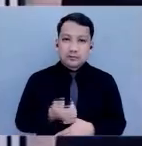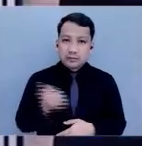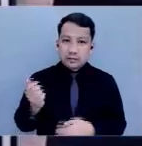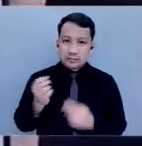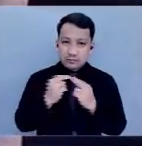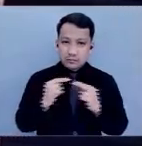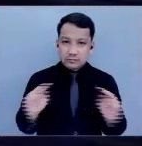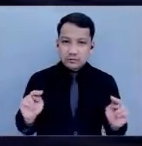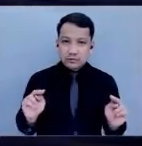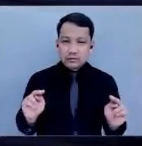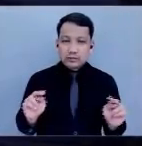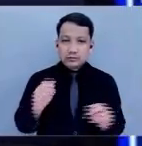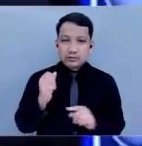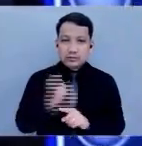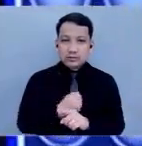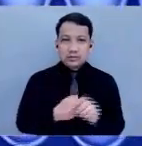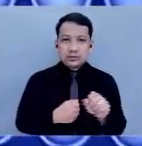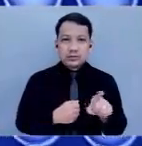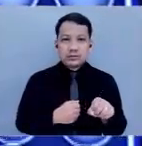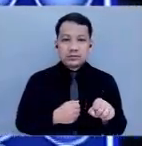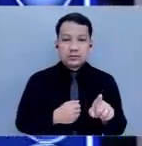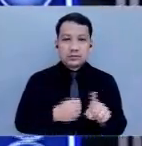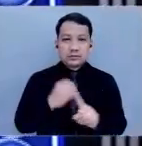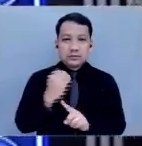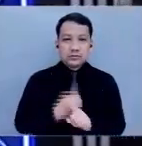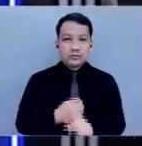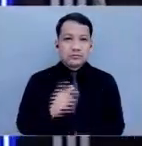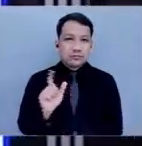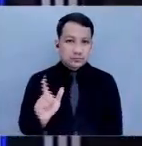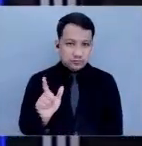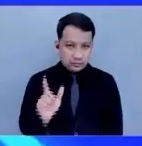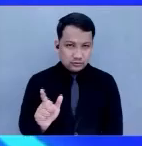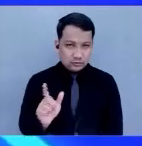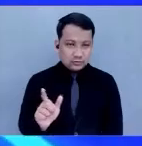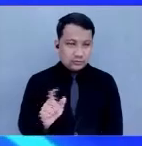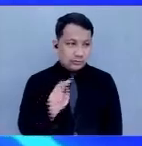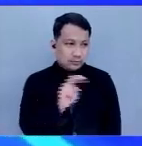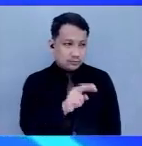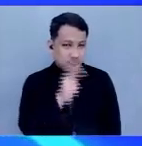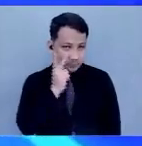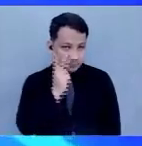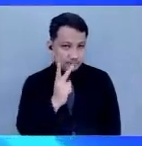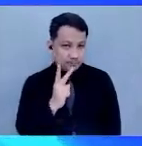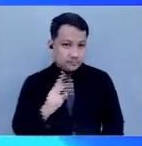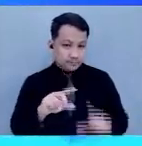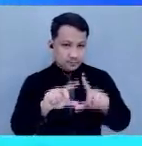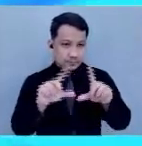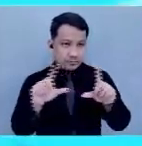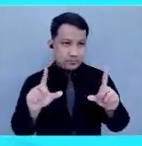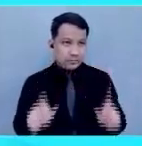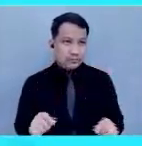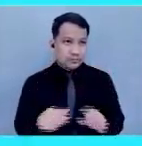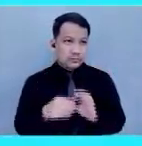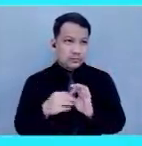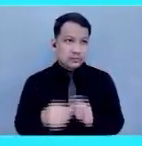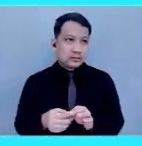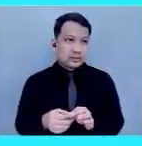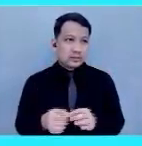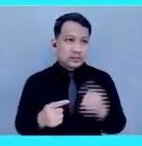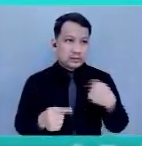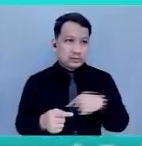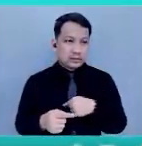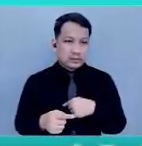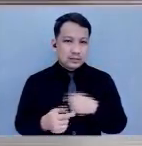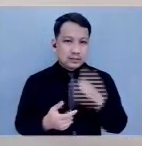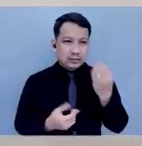mula September 11 hanggang October 20, makikita ang vouchers ng inyong premyo sa inyong upgraded